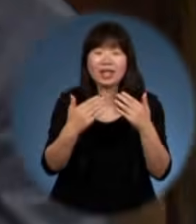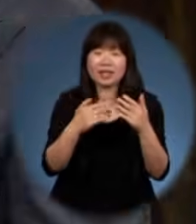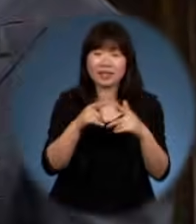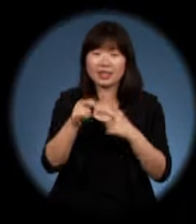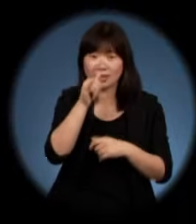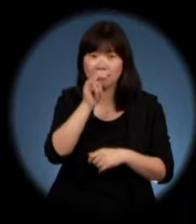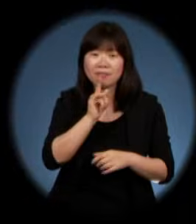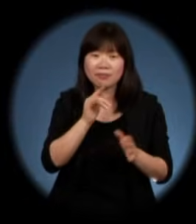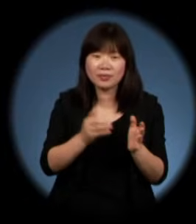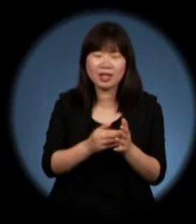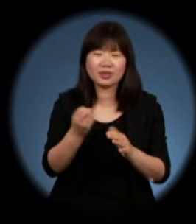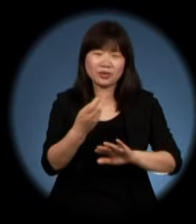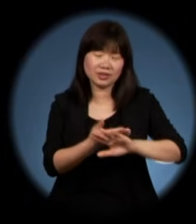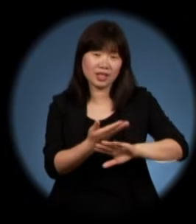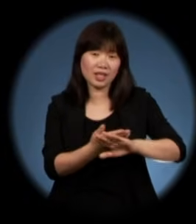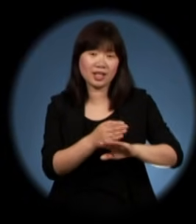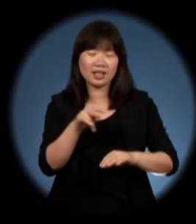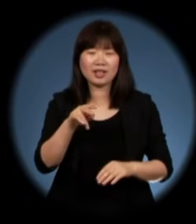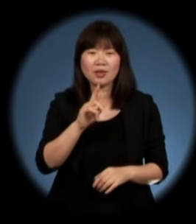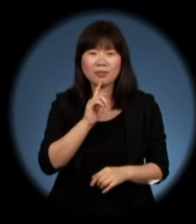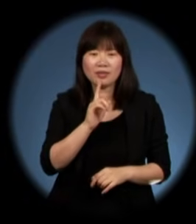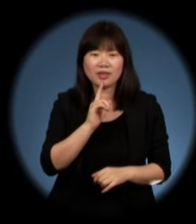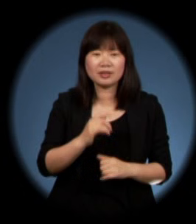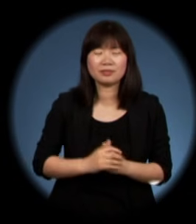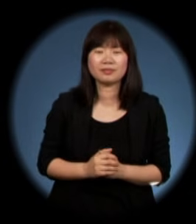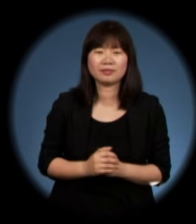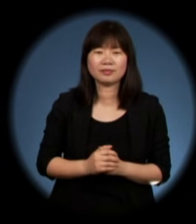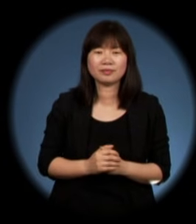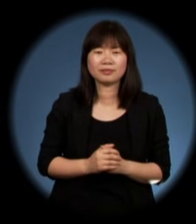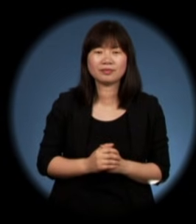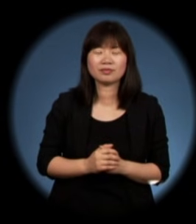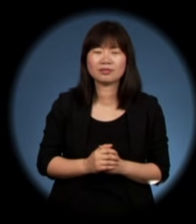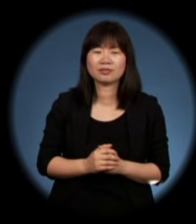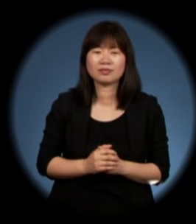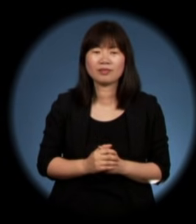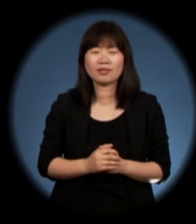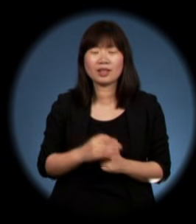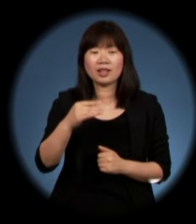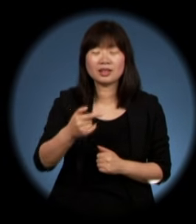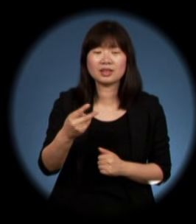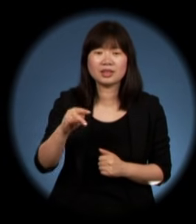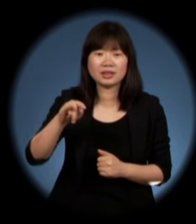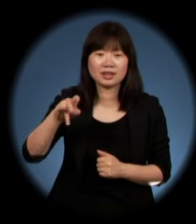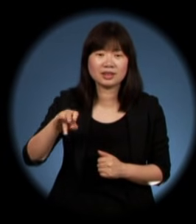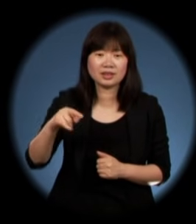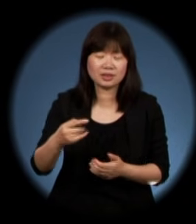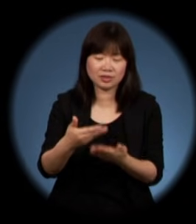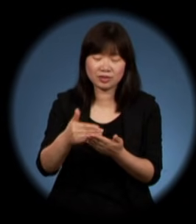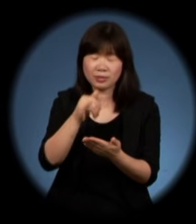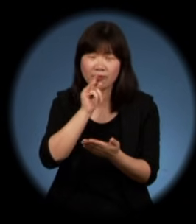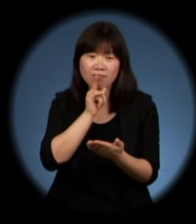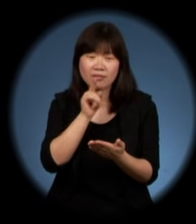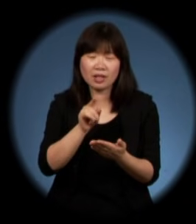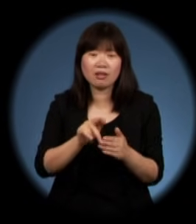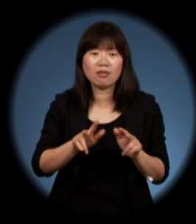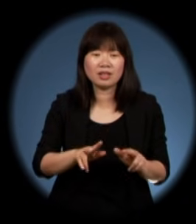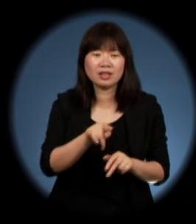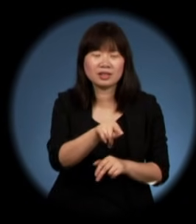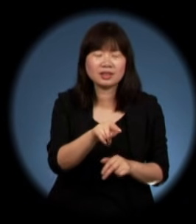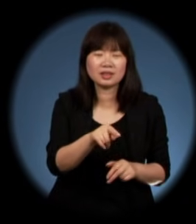것이죠 또 다른 바꿨습니다 줘 기도의 메리 라는 사람이 그린 건데요 그래 상성이 그림으로 이 그림입니다 바로 이